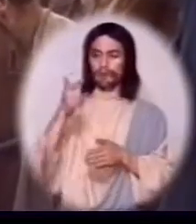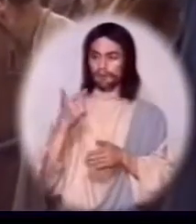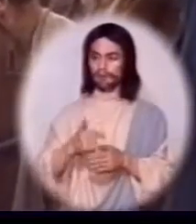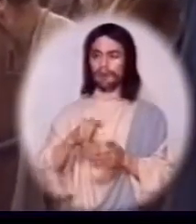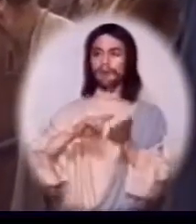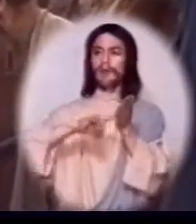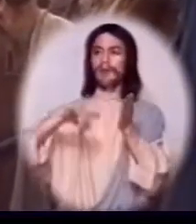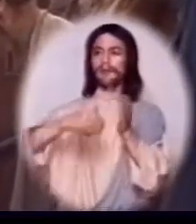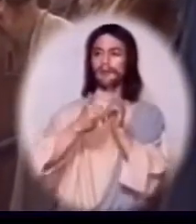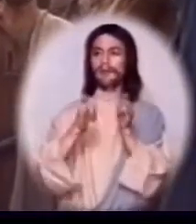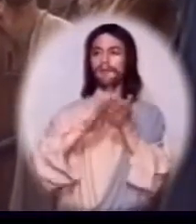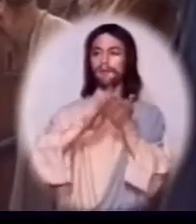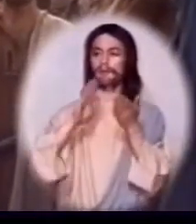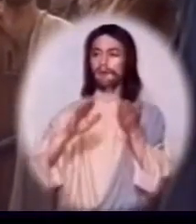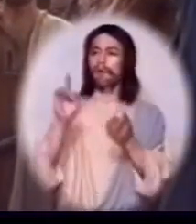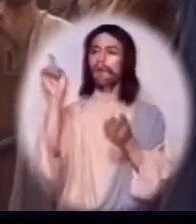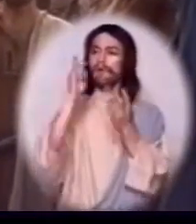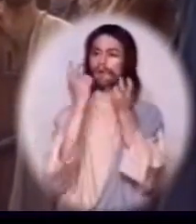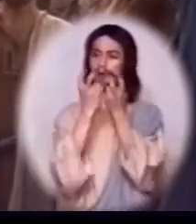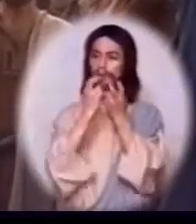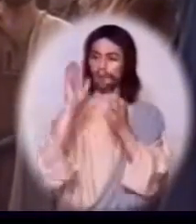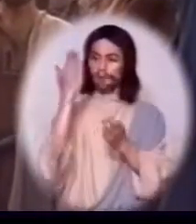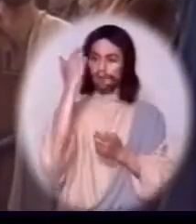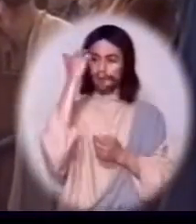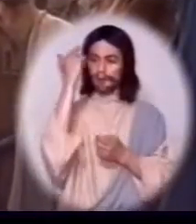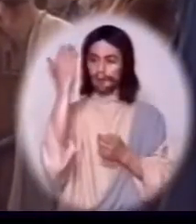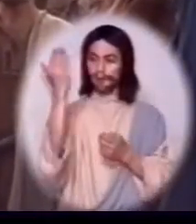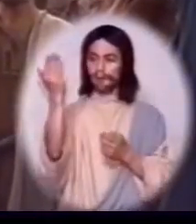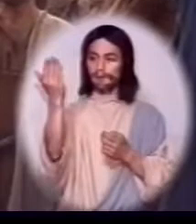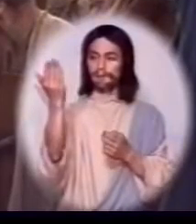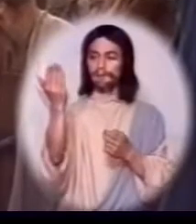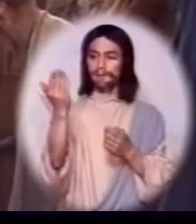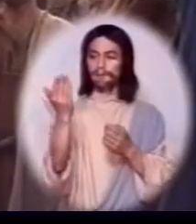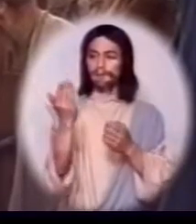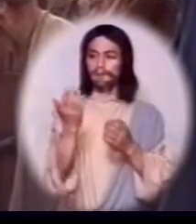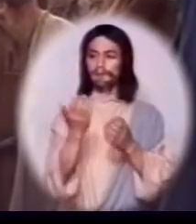우리는 세리입니다. 어떻게 해야죠?